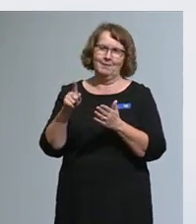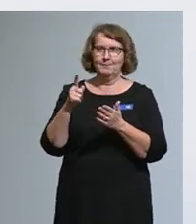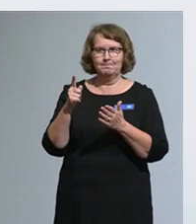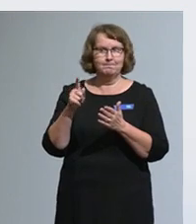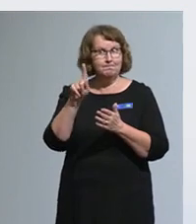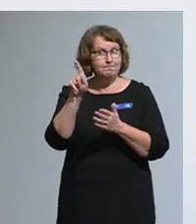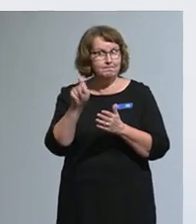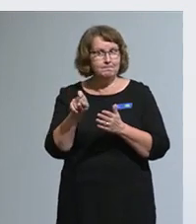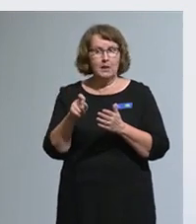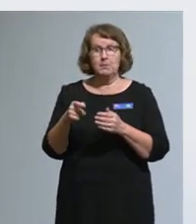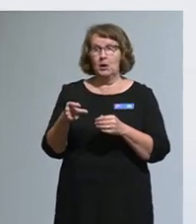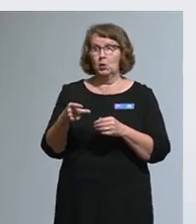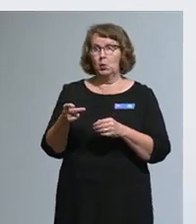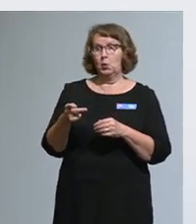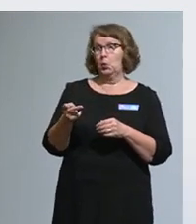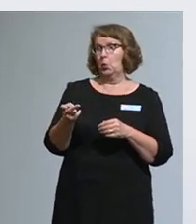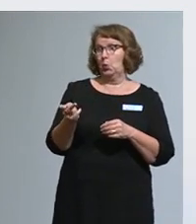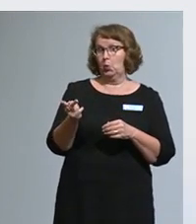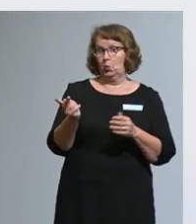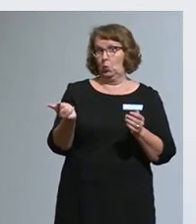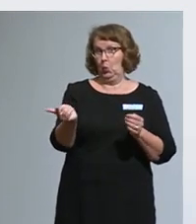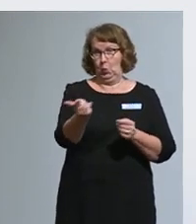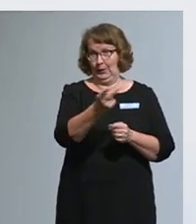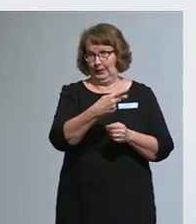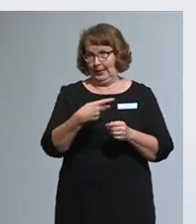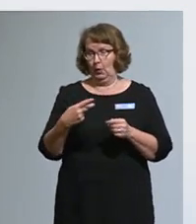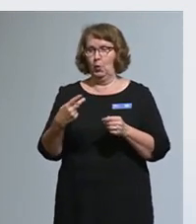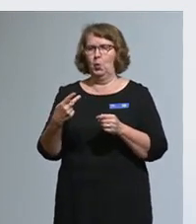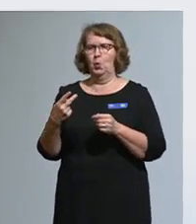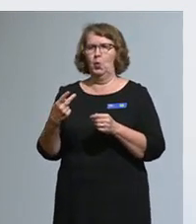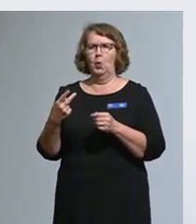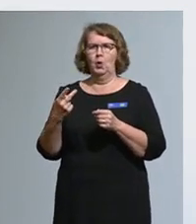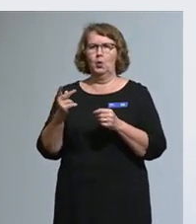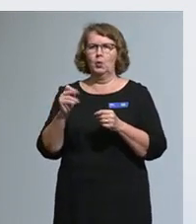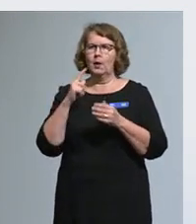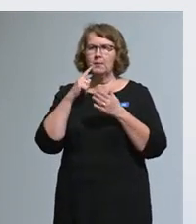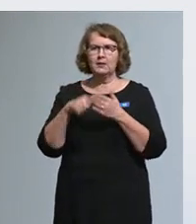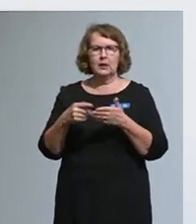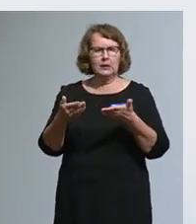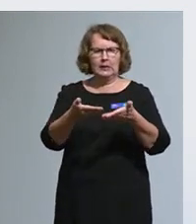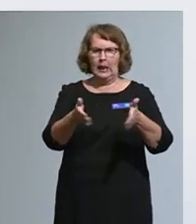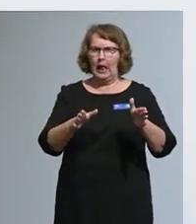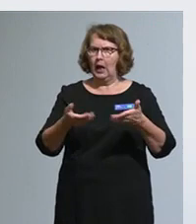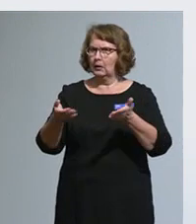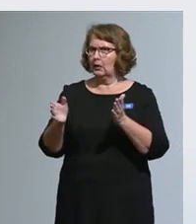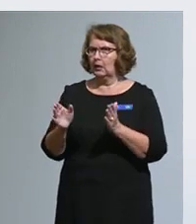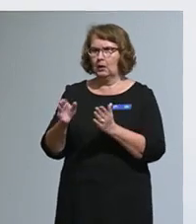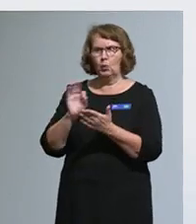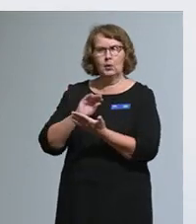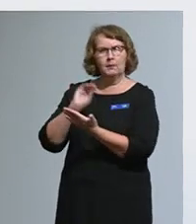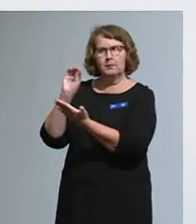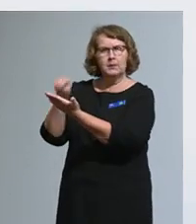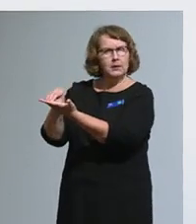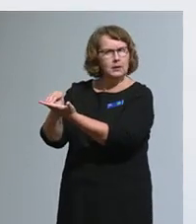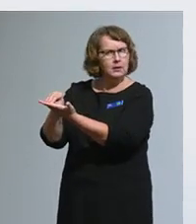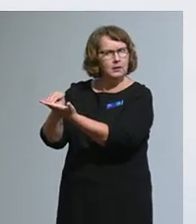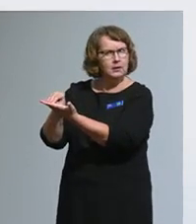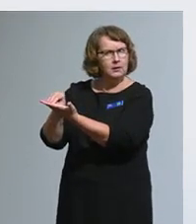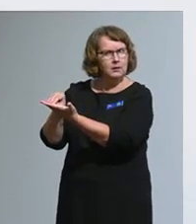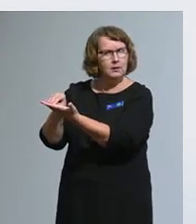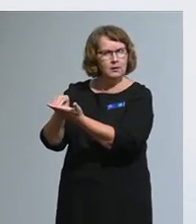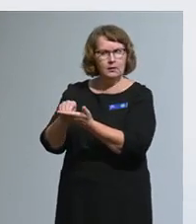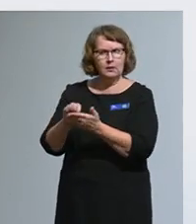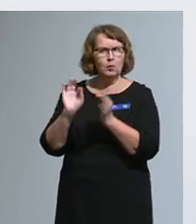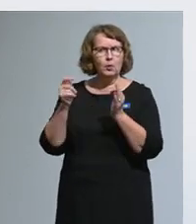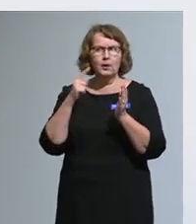tässä kyselyssä on tullut esille, että tilat, miten ne merkitään, mitenkä ne on